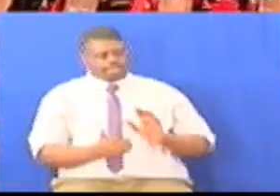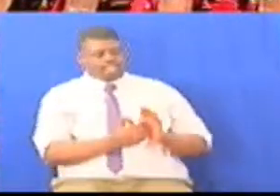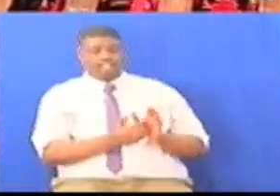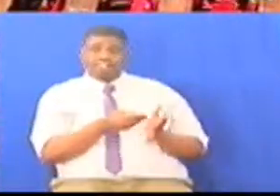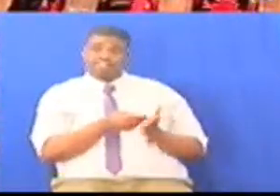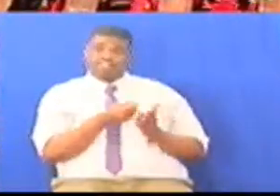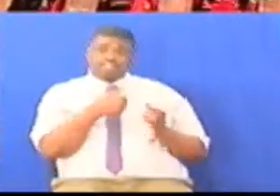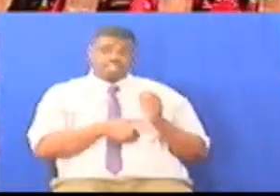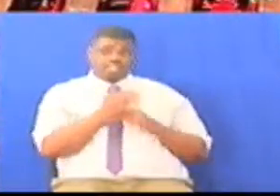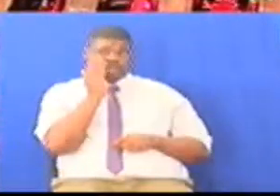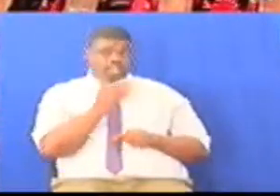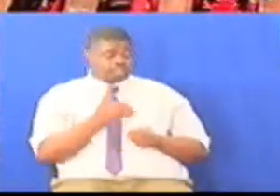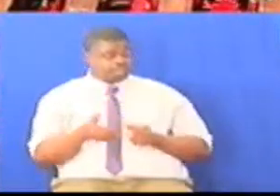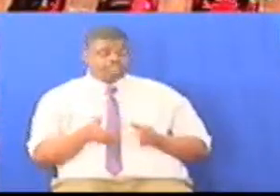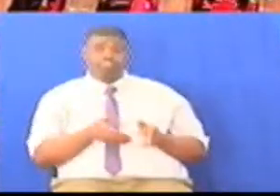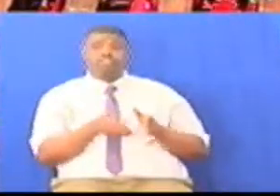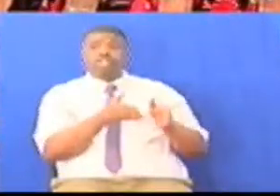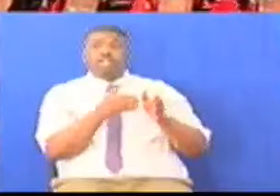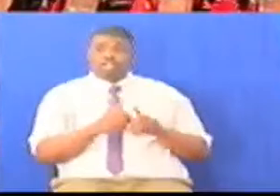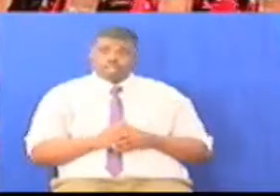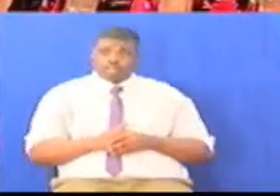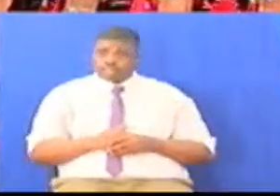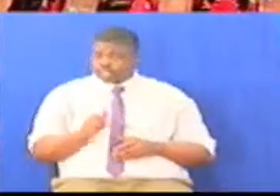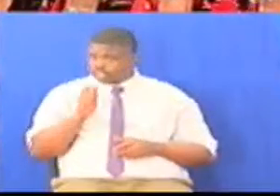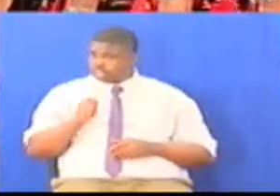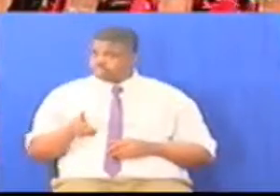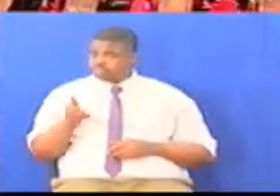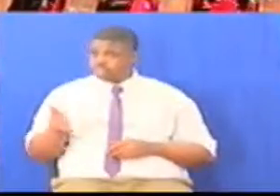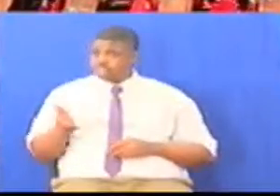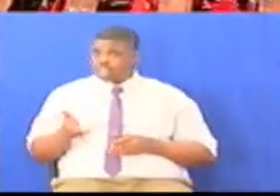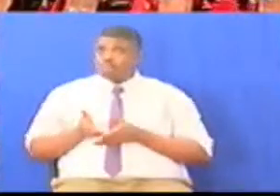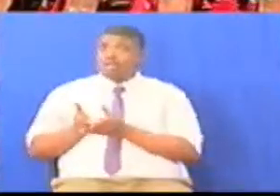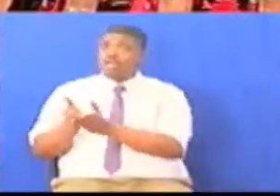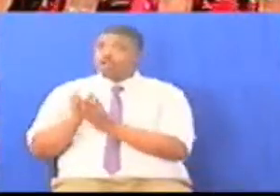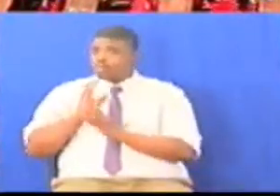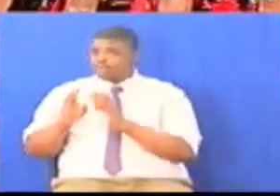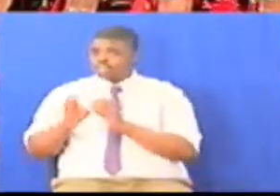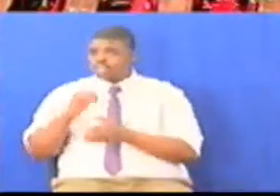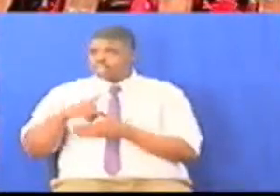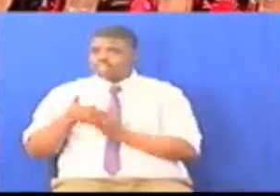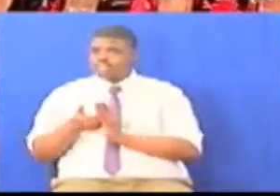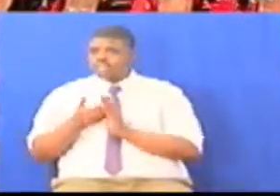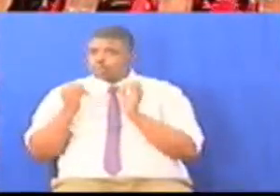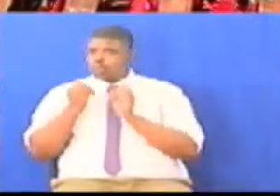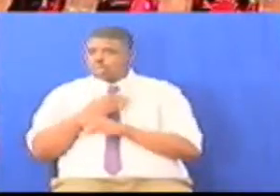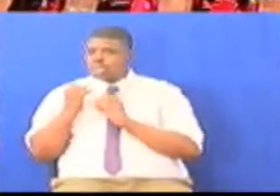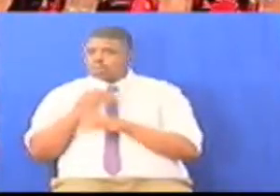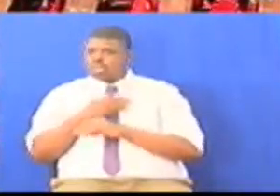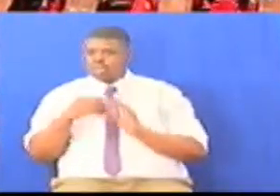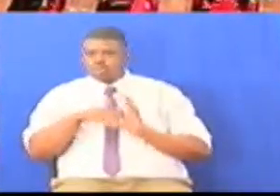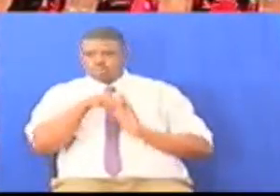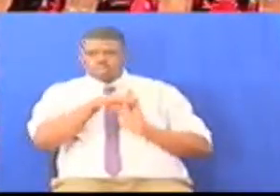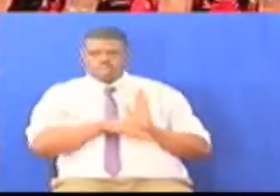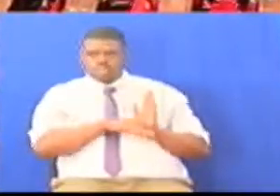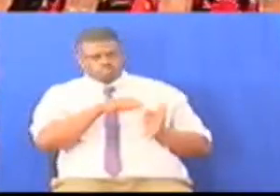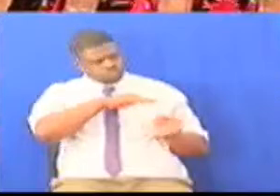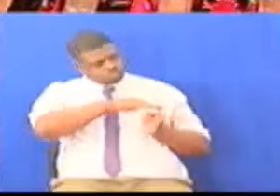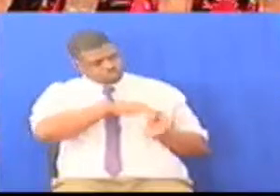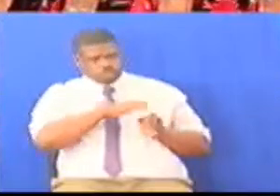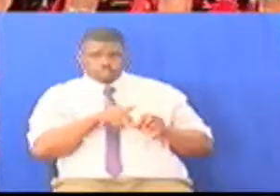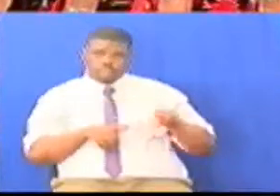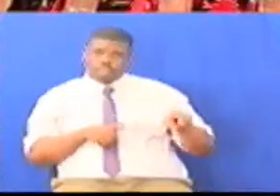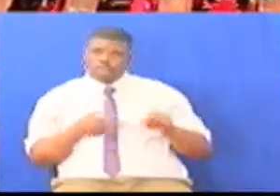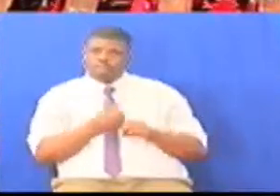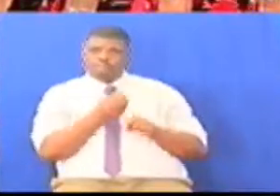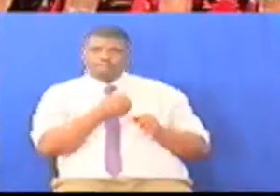serikali za mtaa sura ya 290. Mheshimiwa Spika, wadau wa sekta ya mawasiliano wamekuwa wakilalamikia utaratibu uliokuwa unatumika kwa